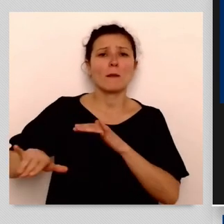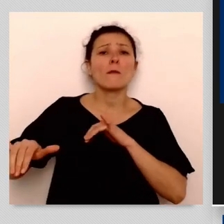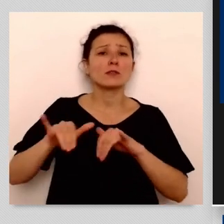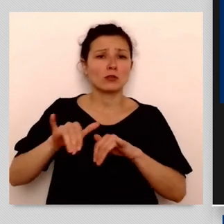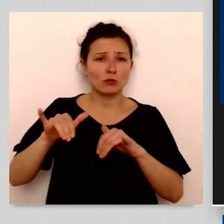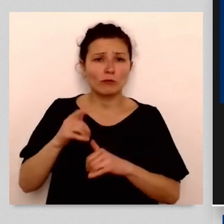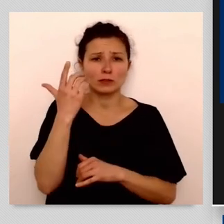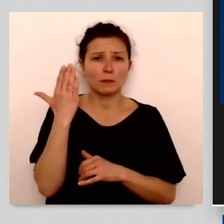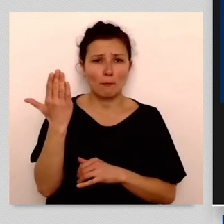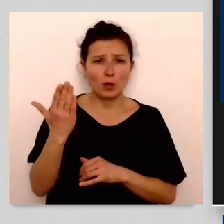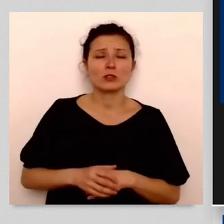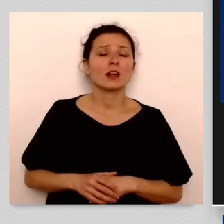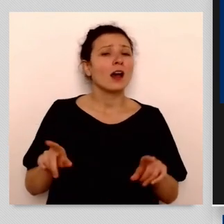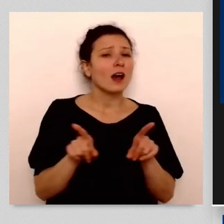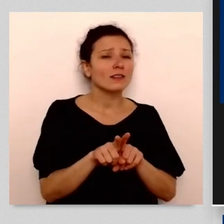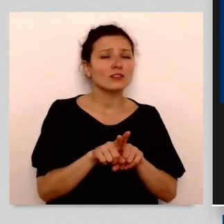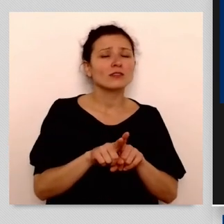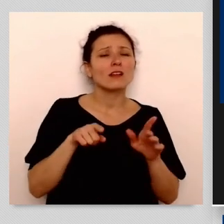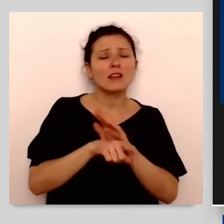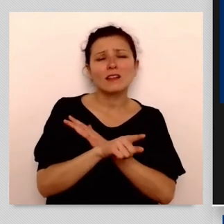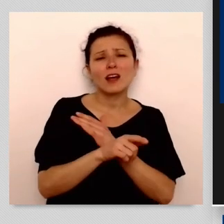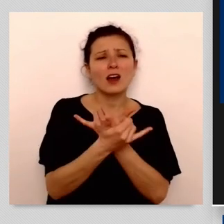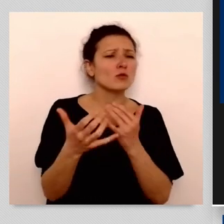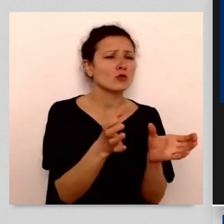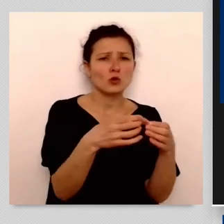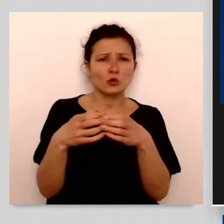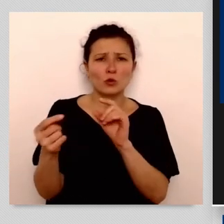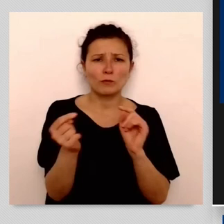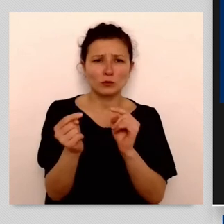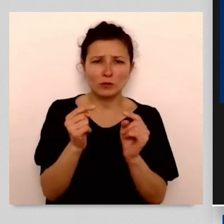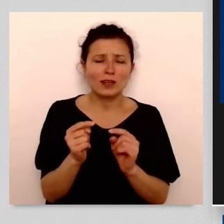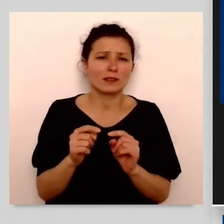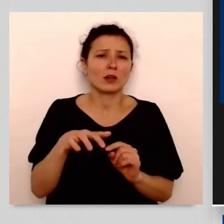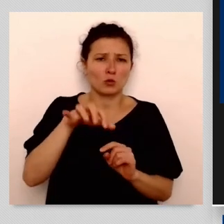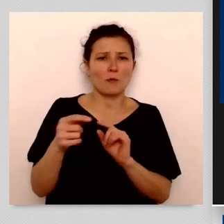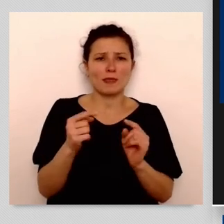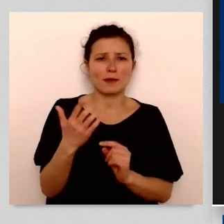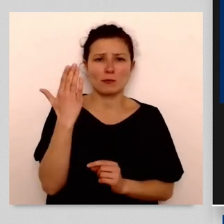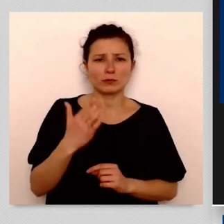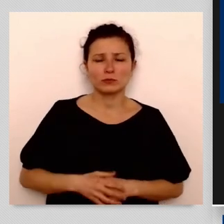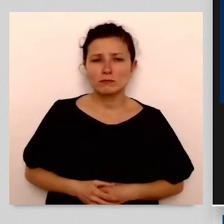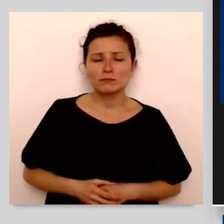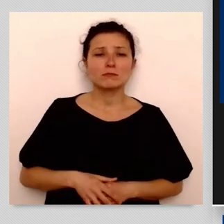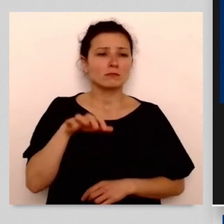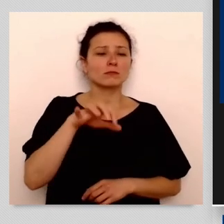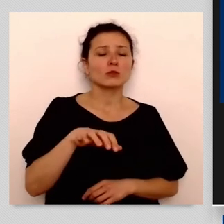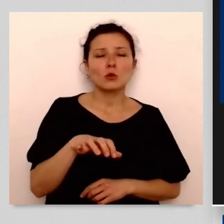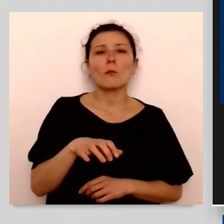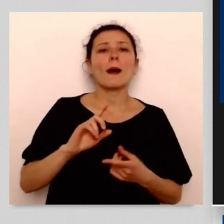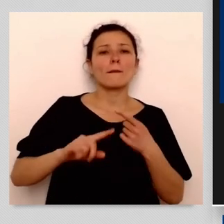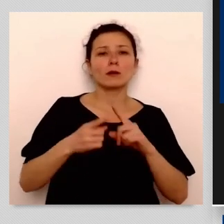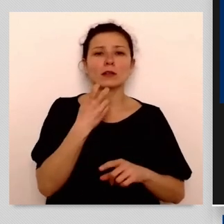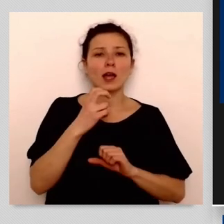do szerokiego grona dyskutantów debaty publicznej w zakresie polityki klimatycznej. Po